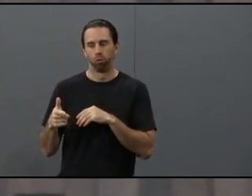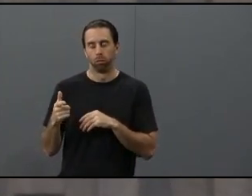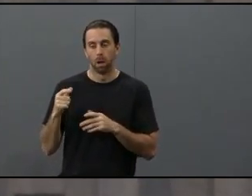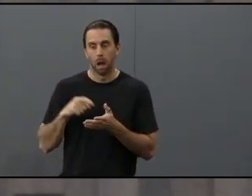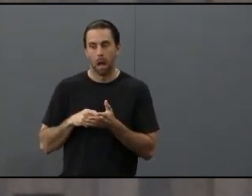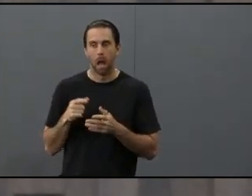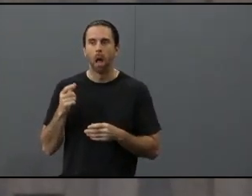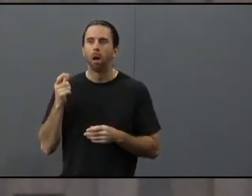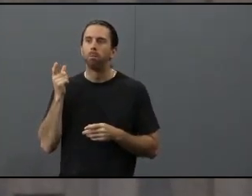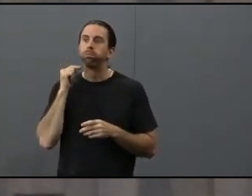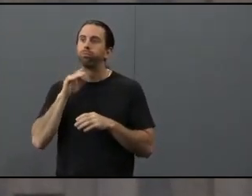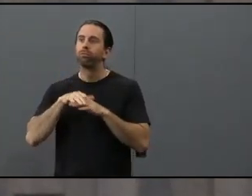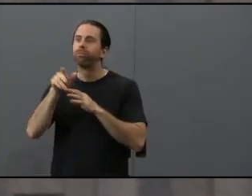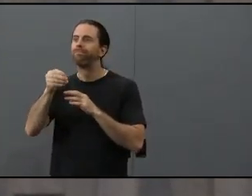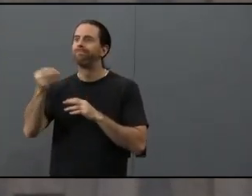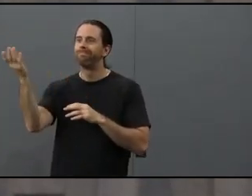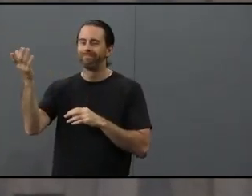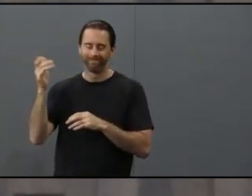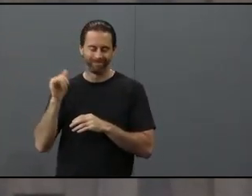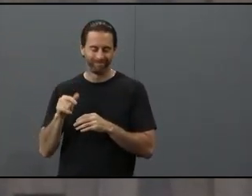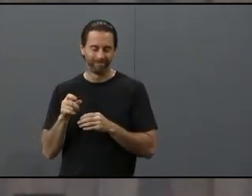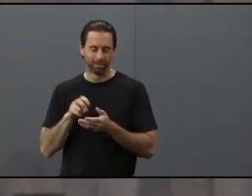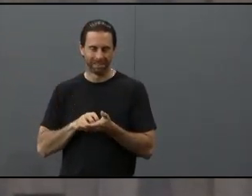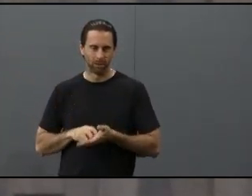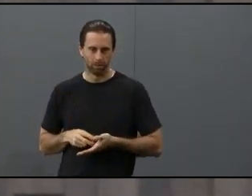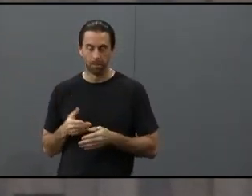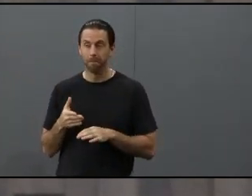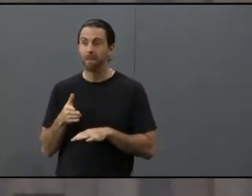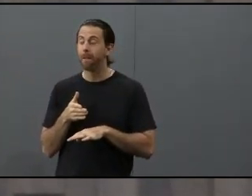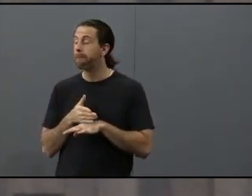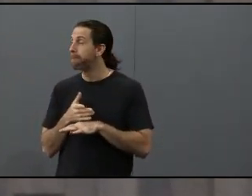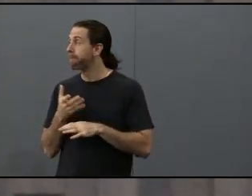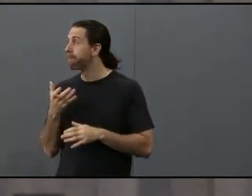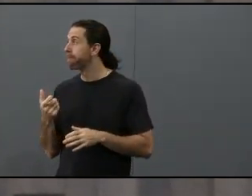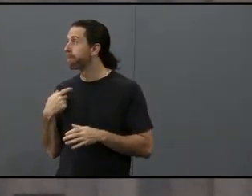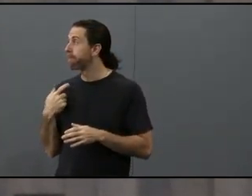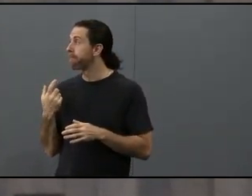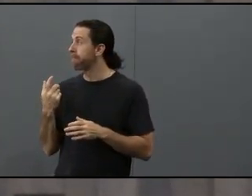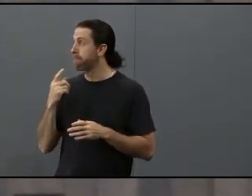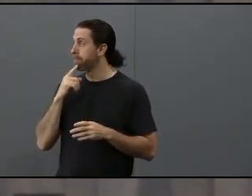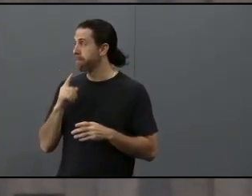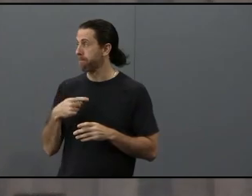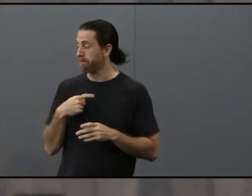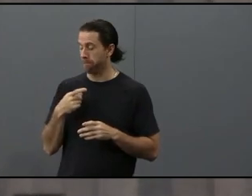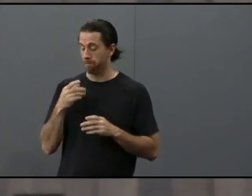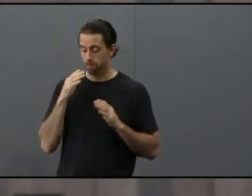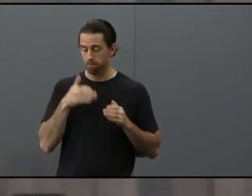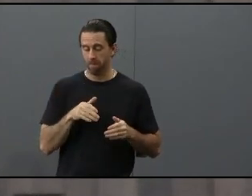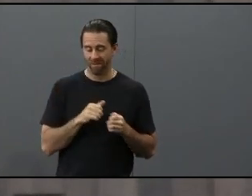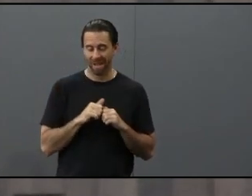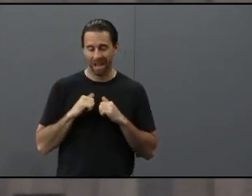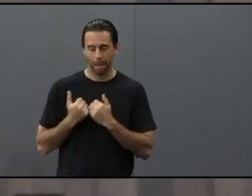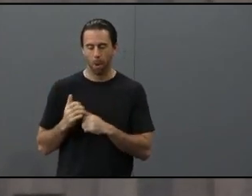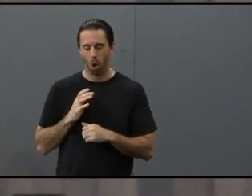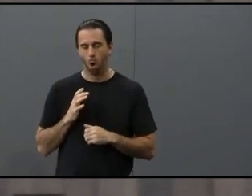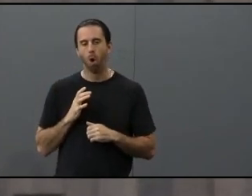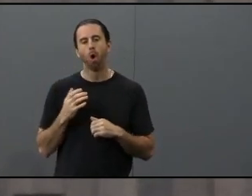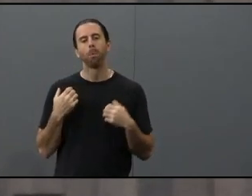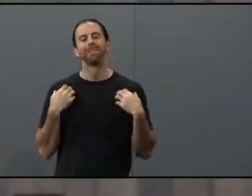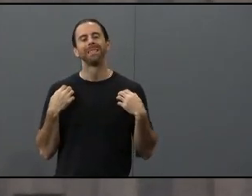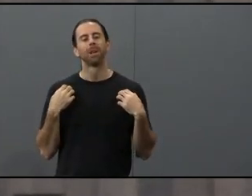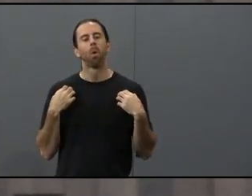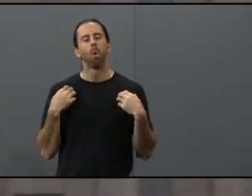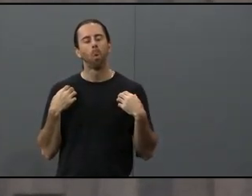a eu de votre part la pétition et avant de le laisser parler je peux vous dire qu'on va rapidement se pencher avec notre équipe on a une